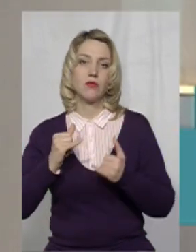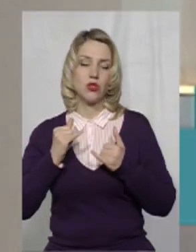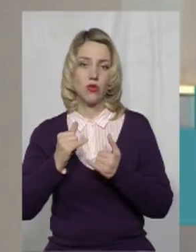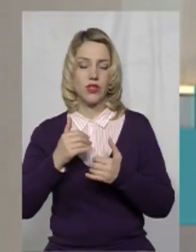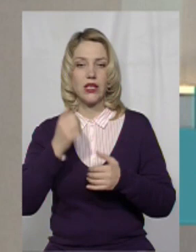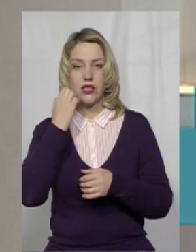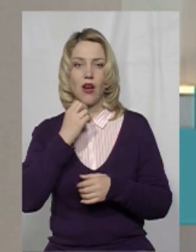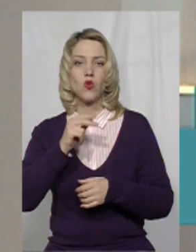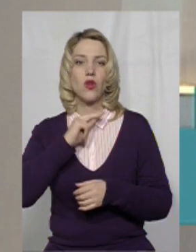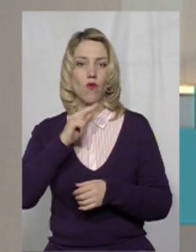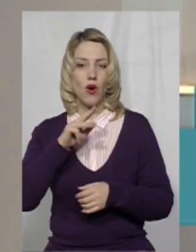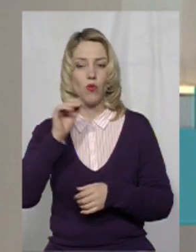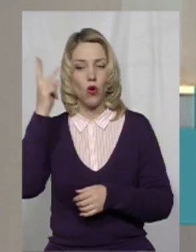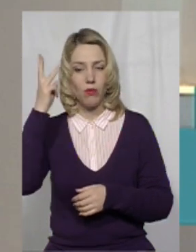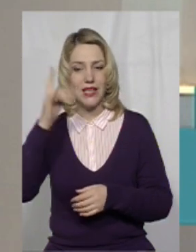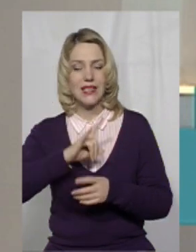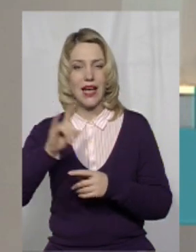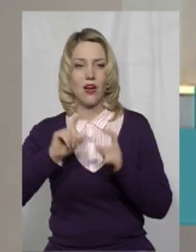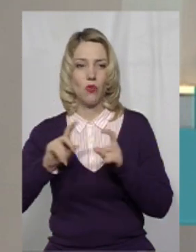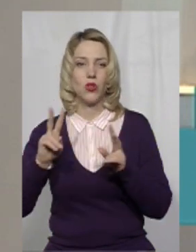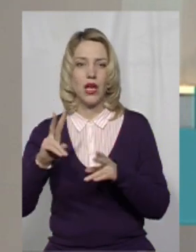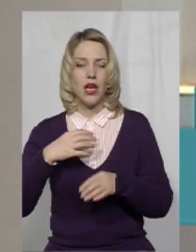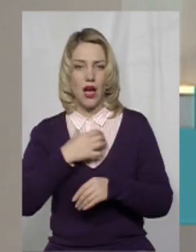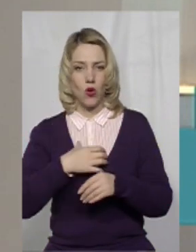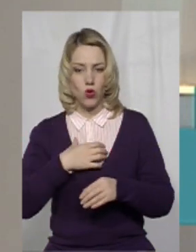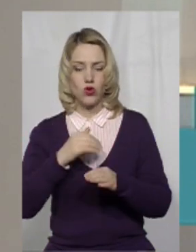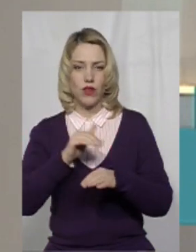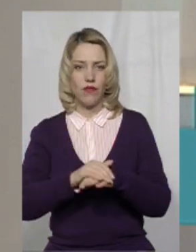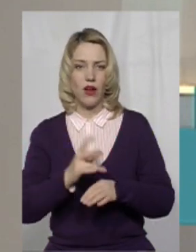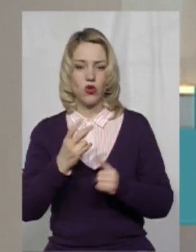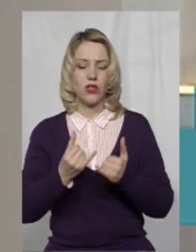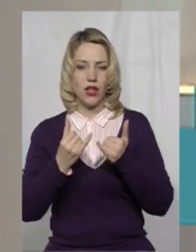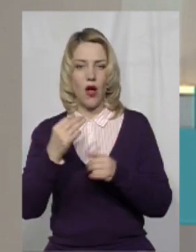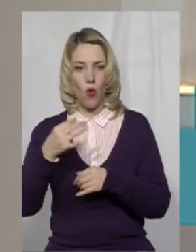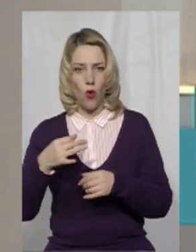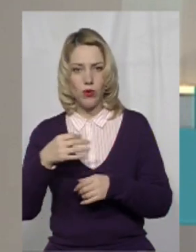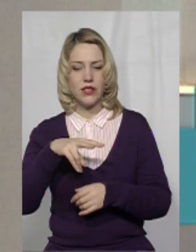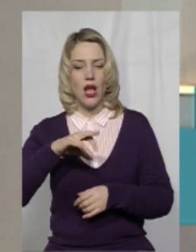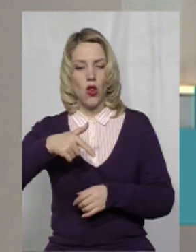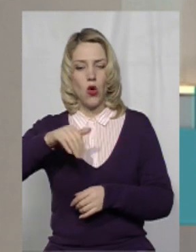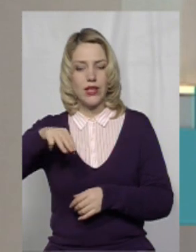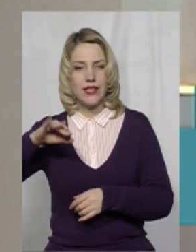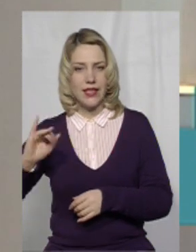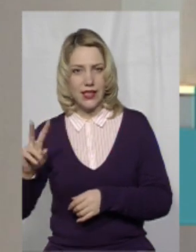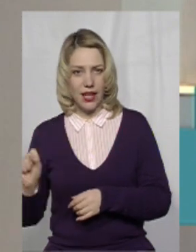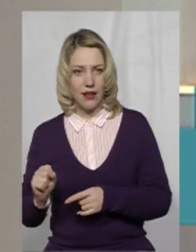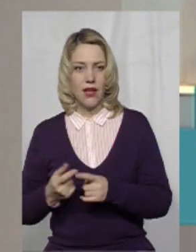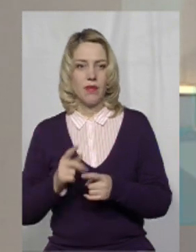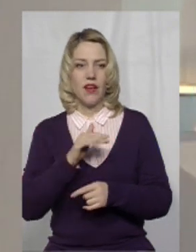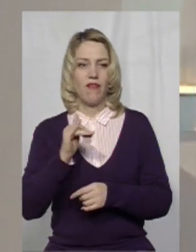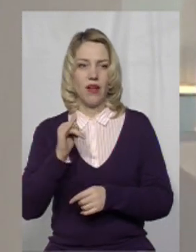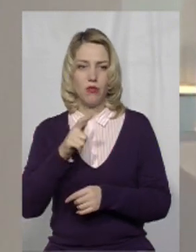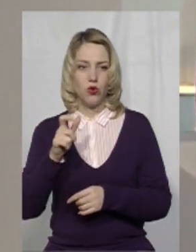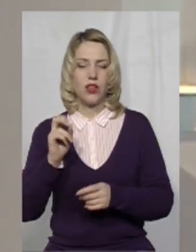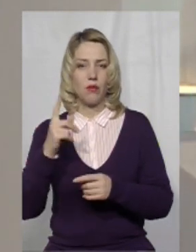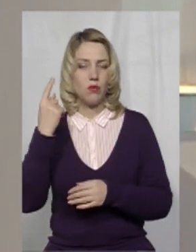за увагу. Про Хмельницький аеропорт як ключовий фактор для області, як логістичного хабу, як ми